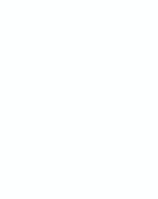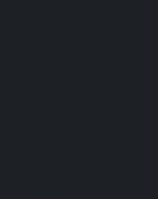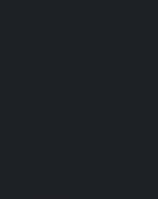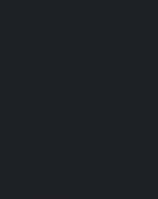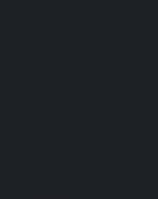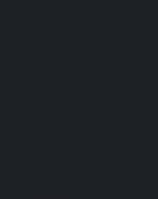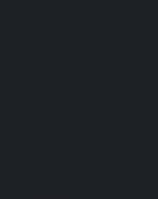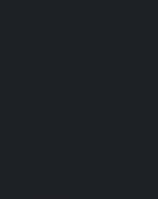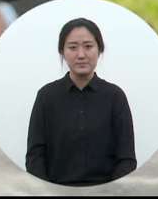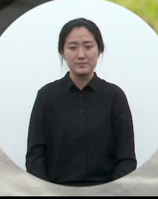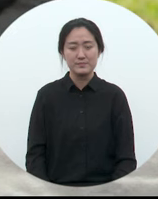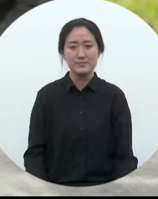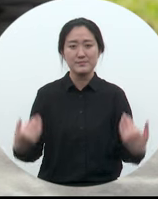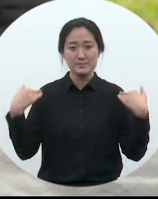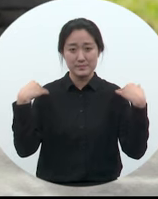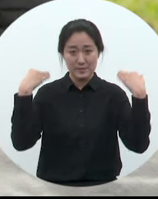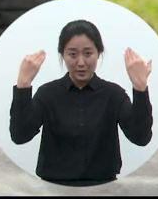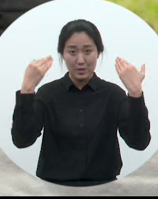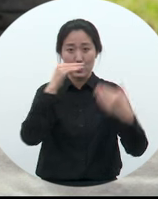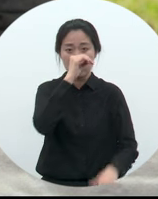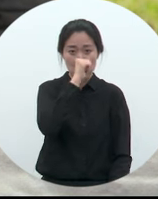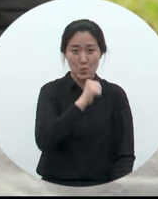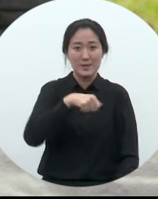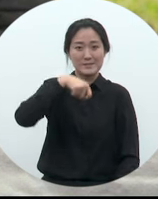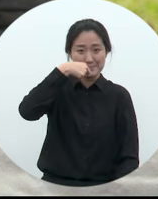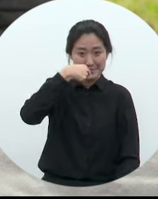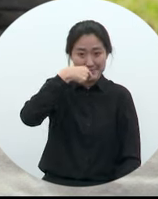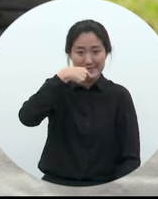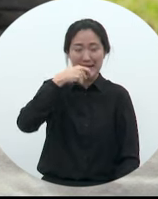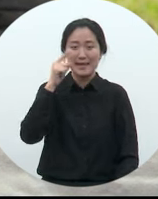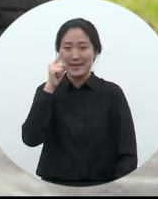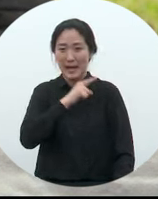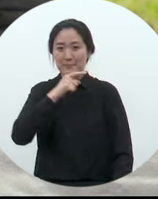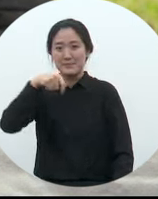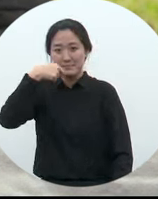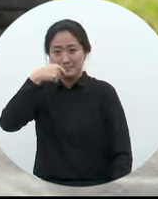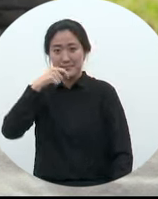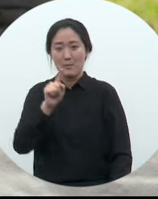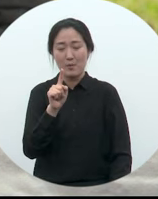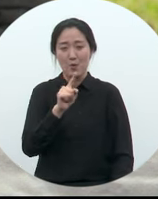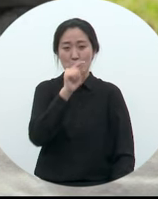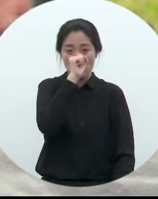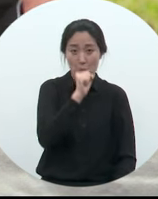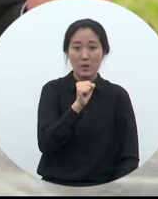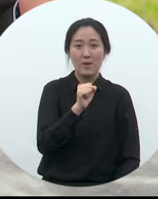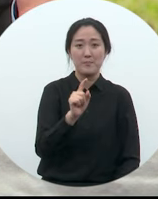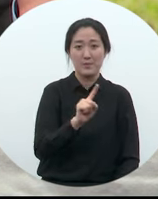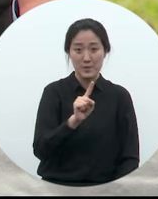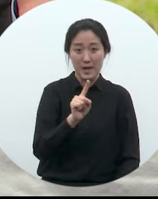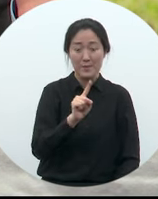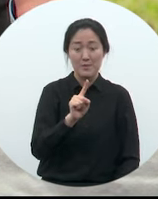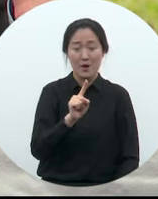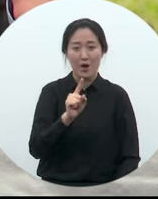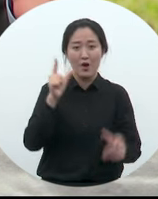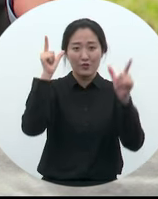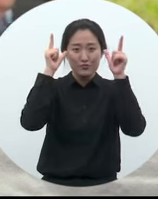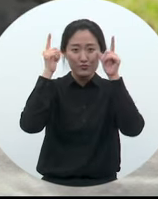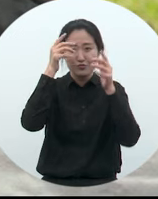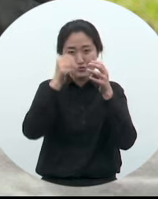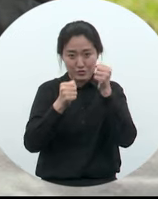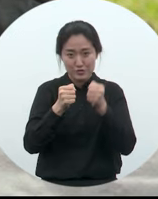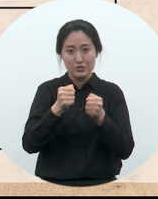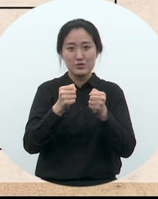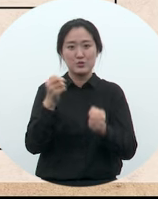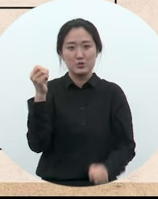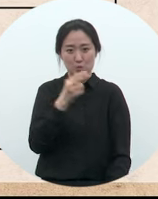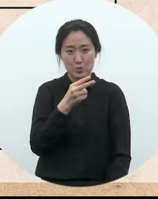그렇습니다. 성장에 이로운 음식과 해로운 음식이 있는데요. 대개 이로운 음식이라고 하는 것은